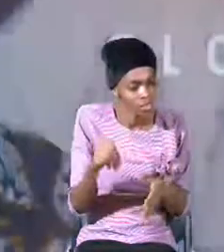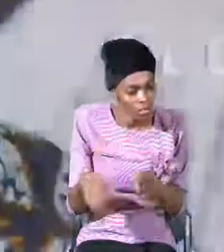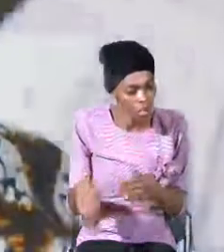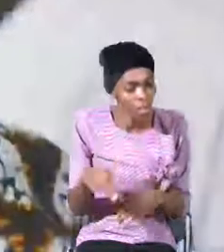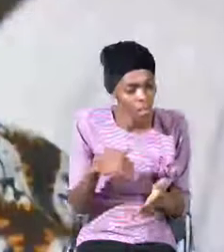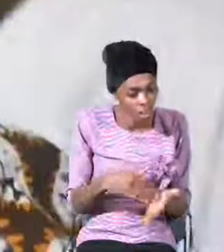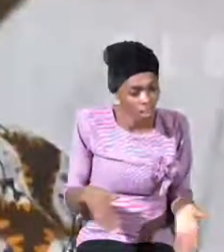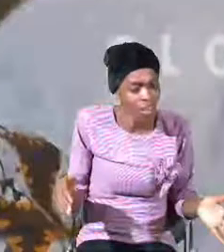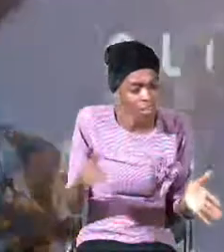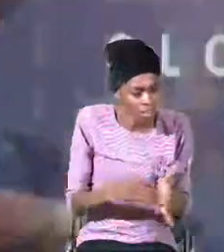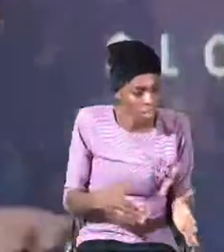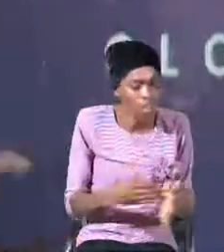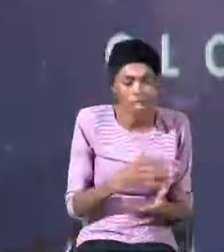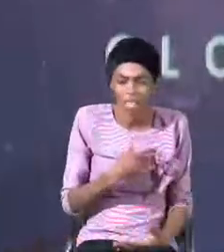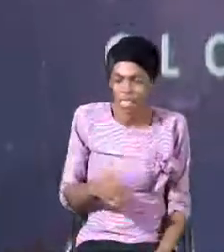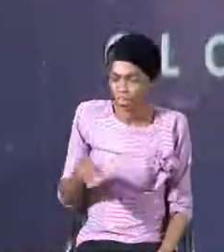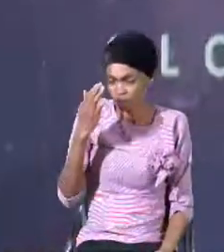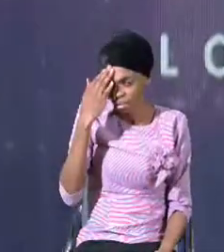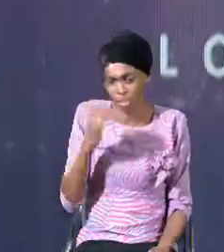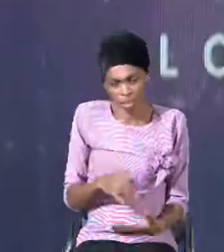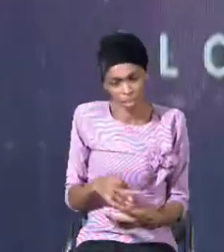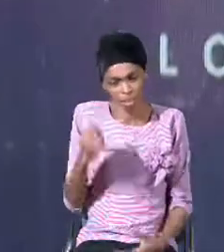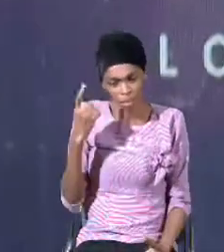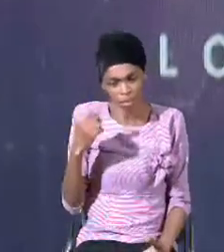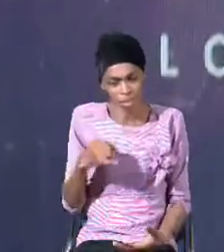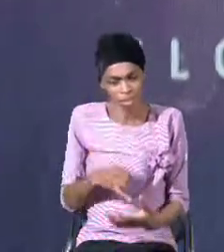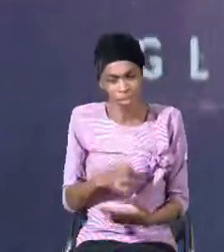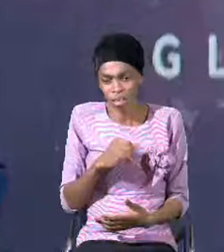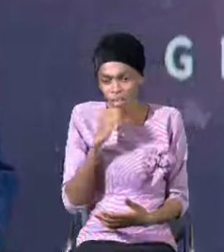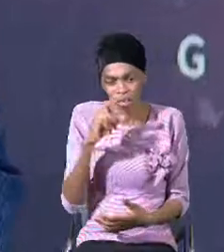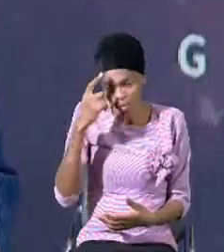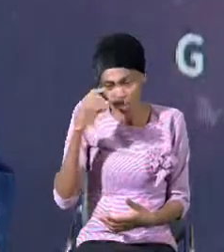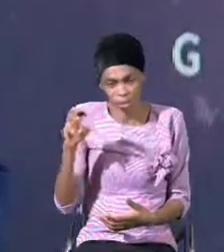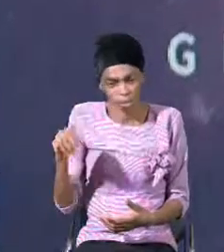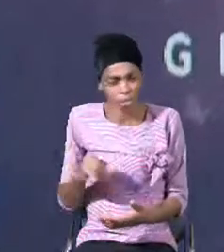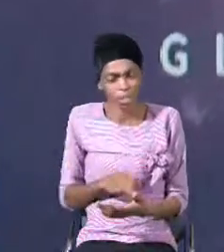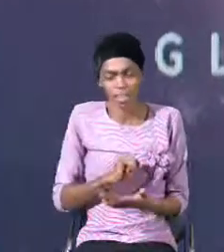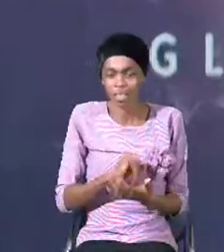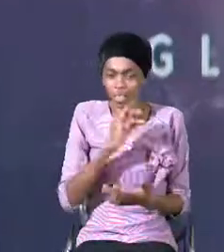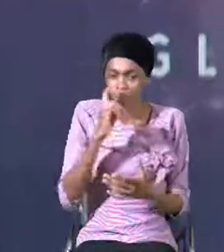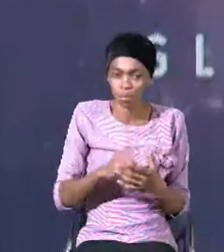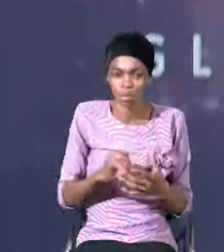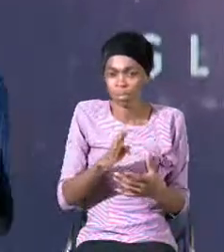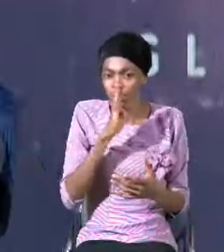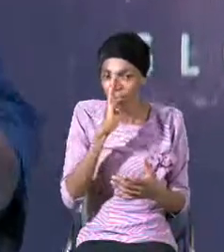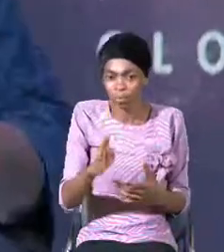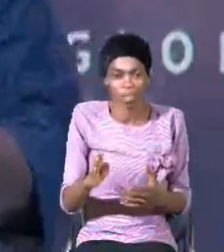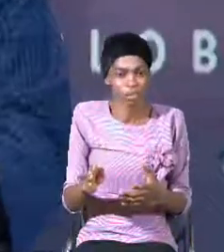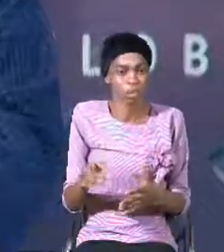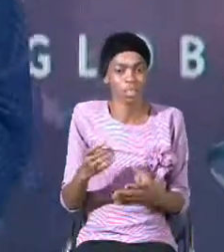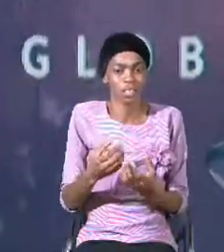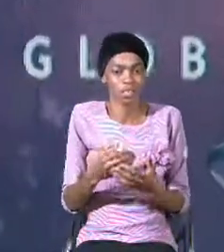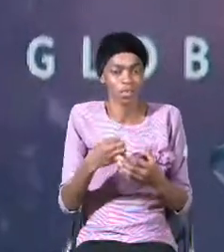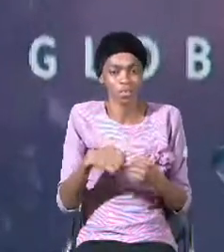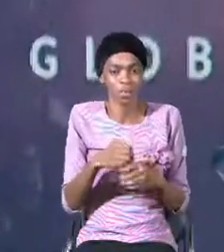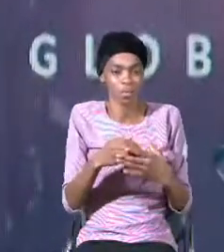encore. Et j'ai découvert ce que je faisais. C'est ce que je faisais même avant